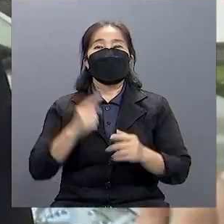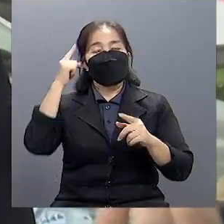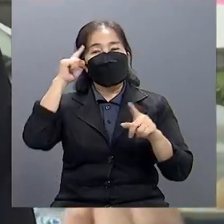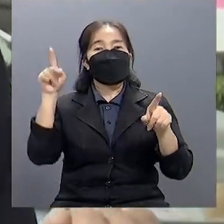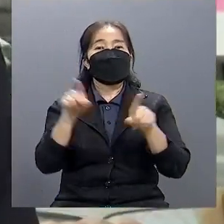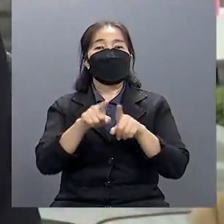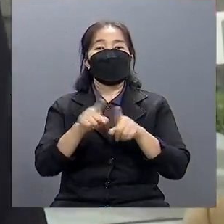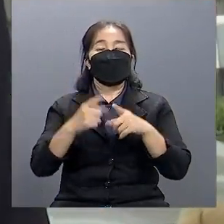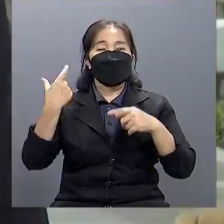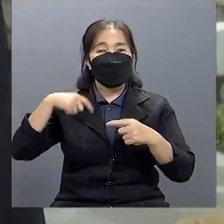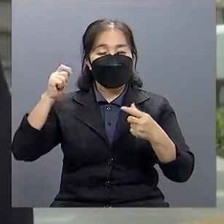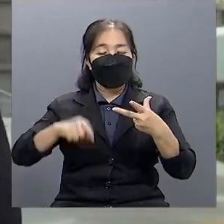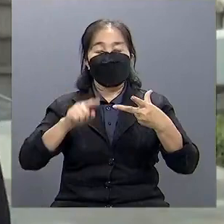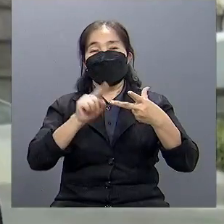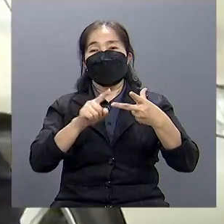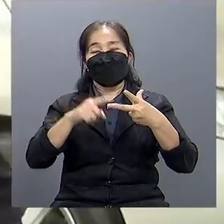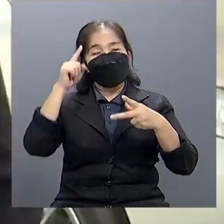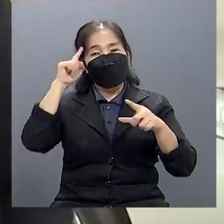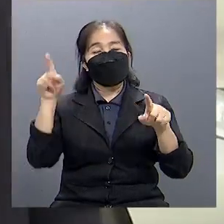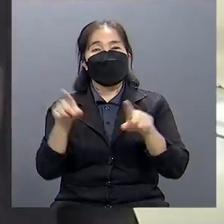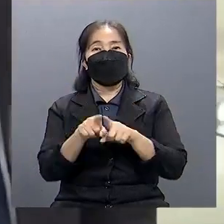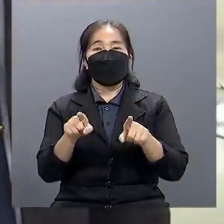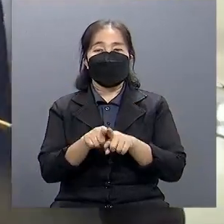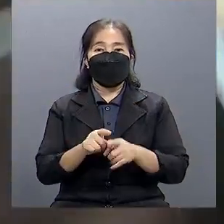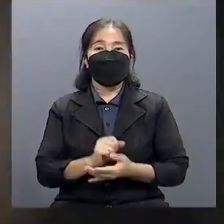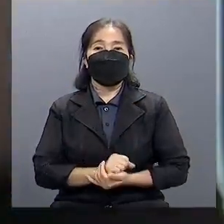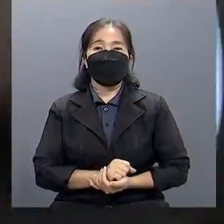าลอุทธรณ์จะเป็นแนวเดียวกับศาลชั้นต้นครับ